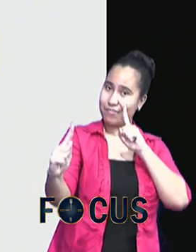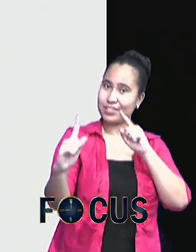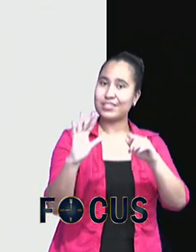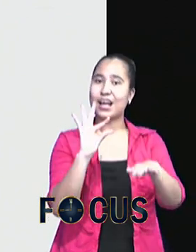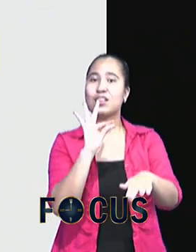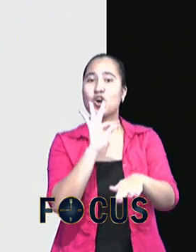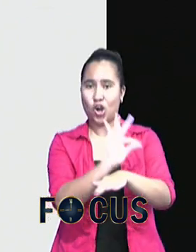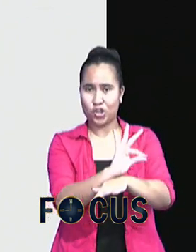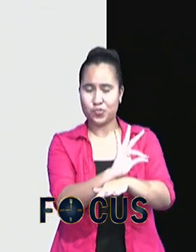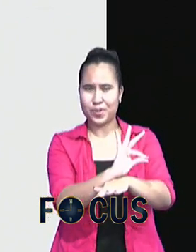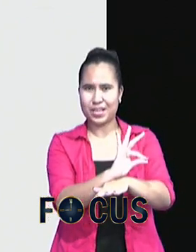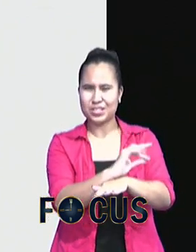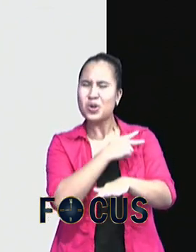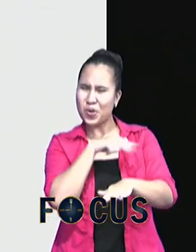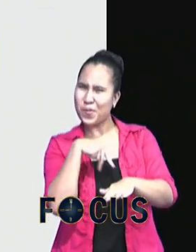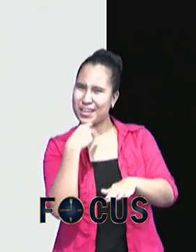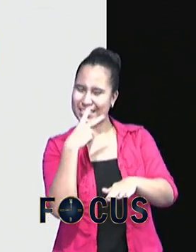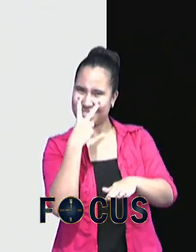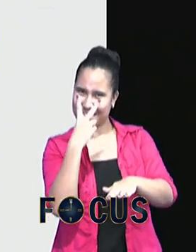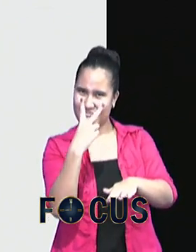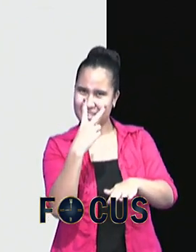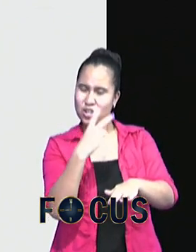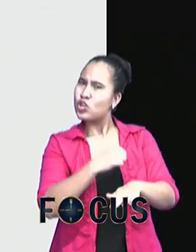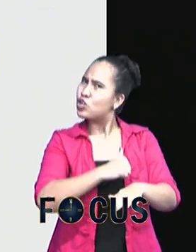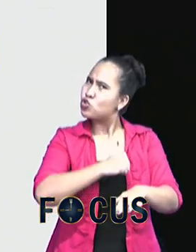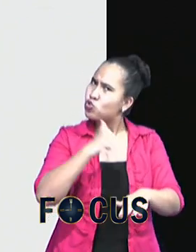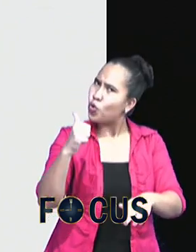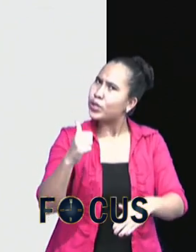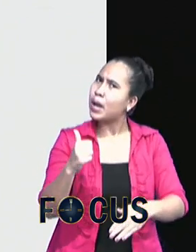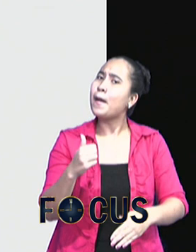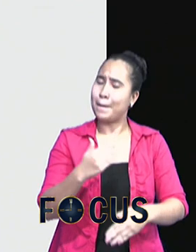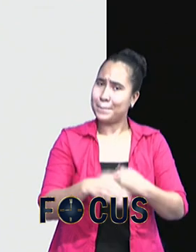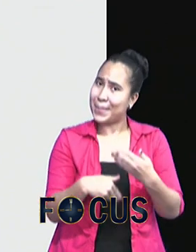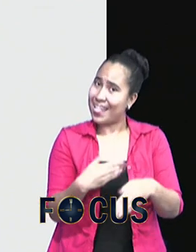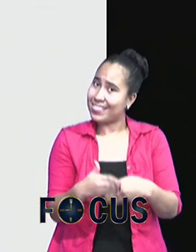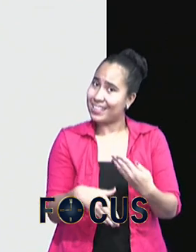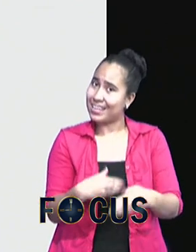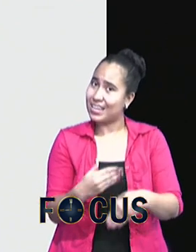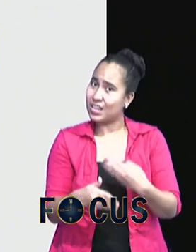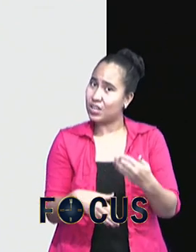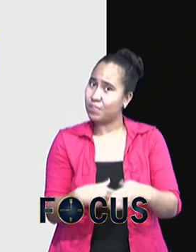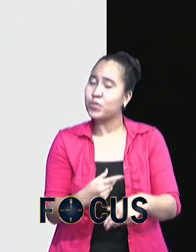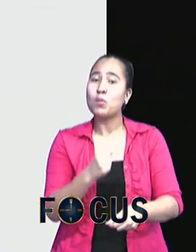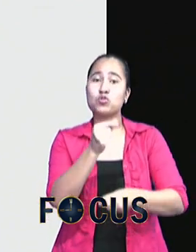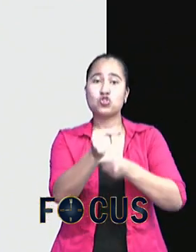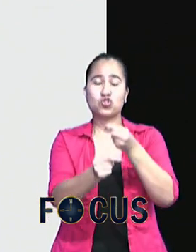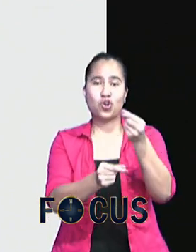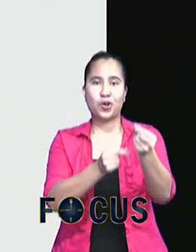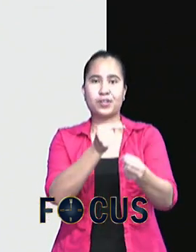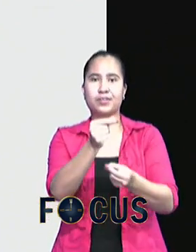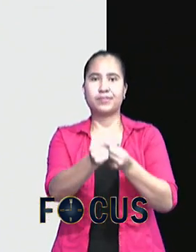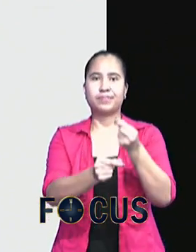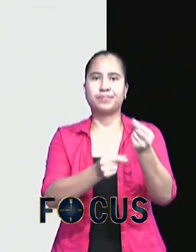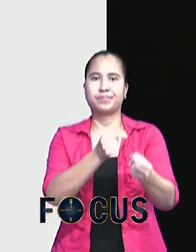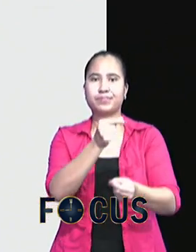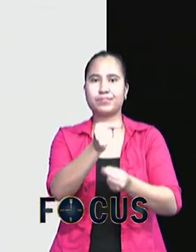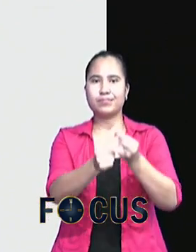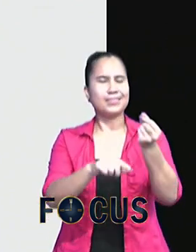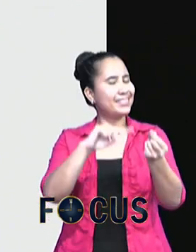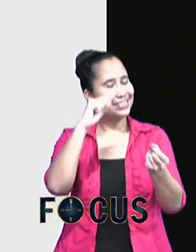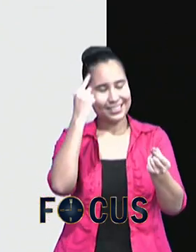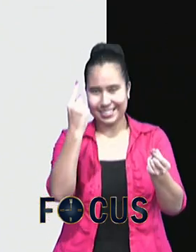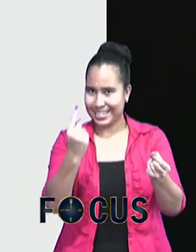al zagen dat er een goed alternatief moest komen om ervoor te zorgen dat niet alleen